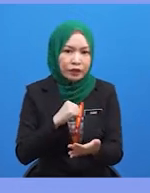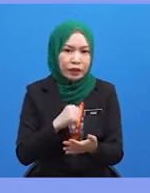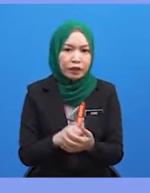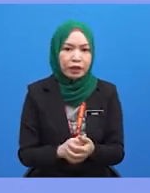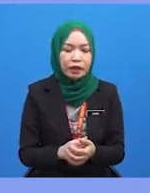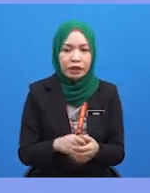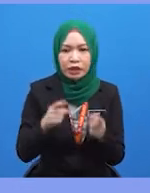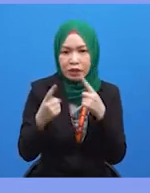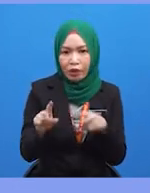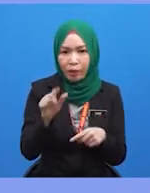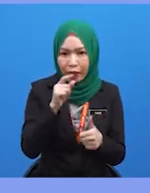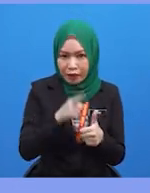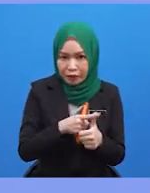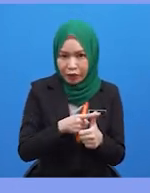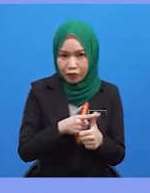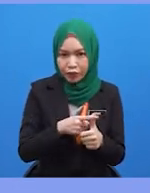Huraian 1,